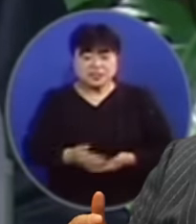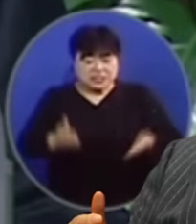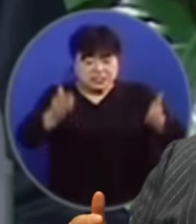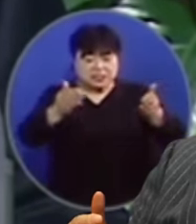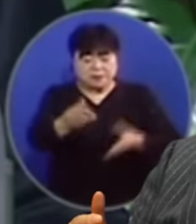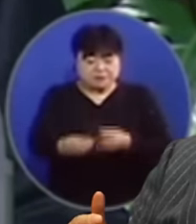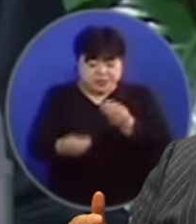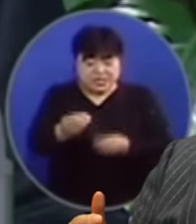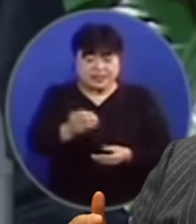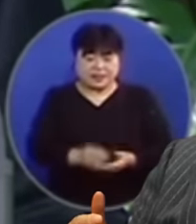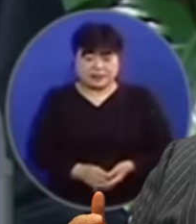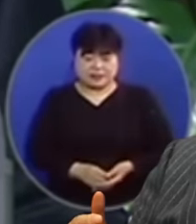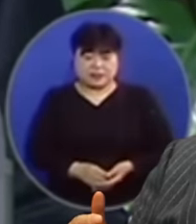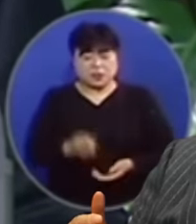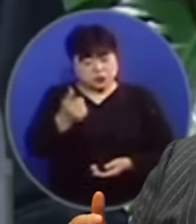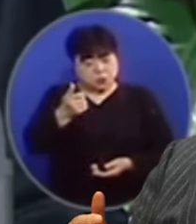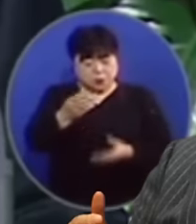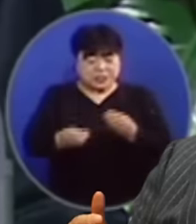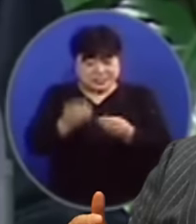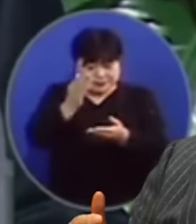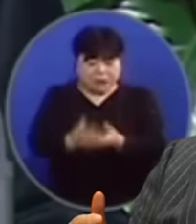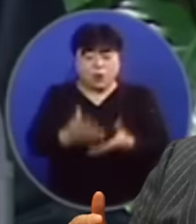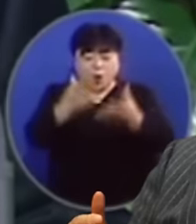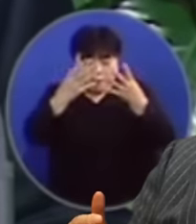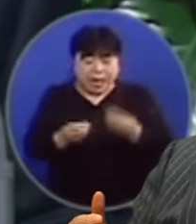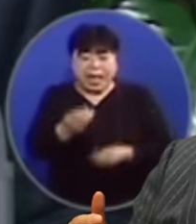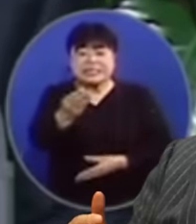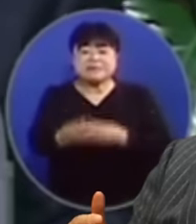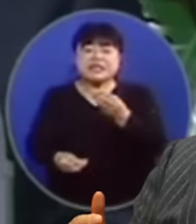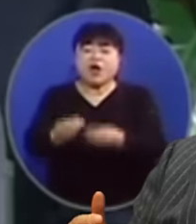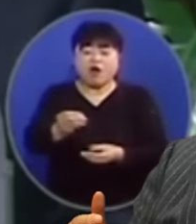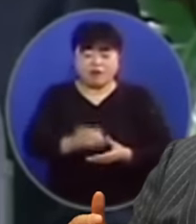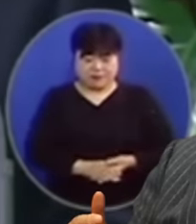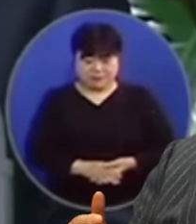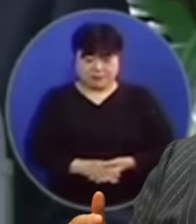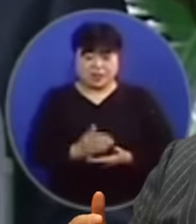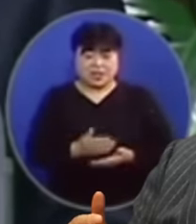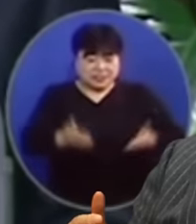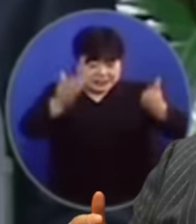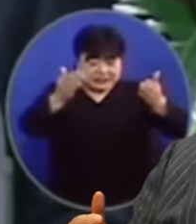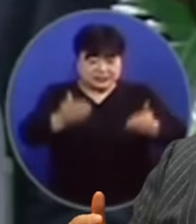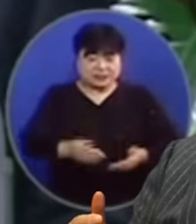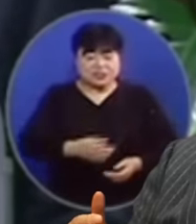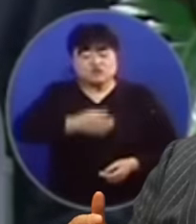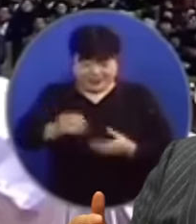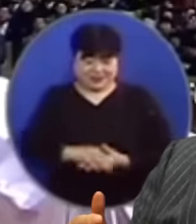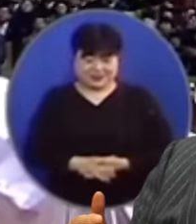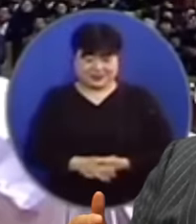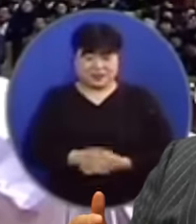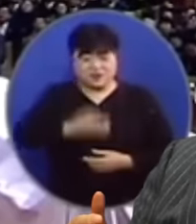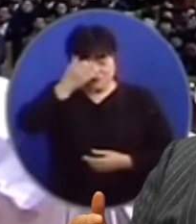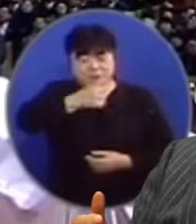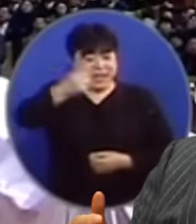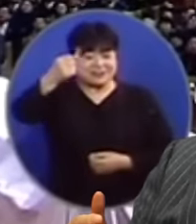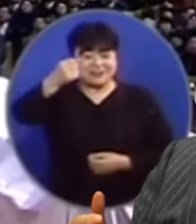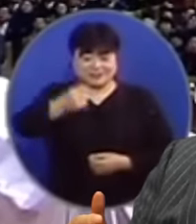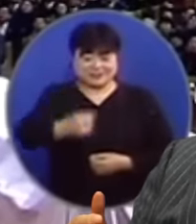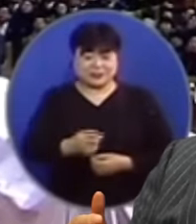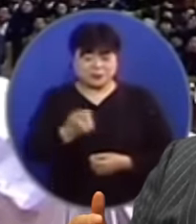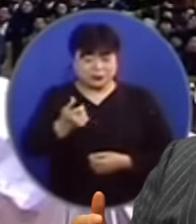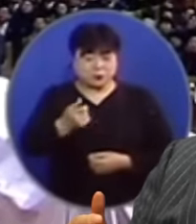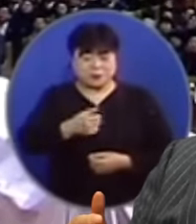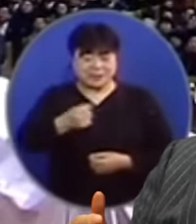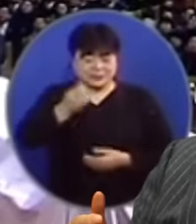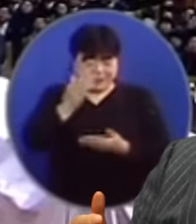그릇을 빌리되 조금 빌리지 말고 많이 빌려라. 그 그릇이 바로 여러분 꿈인 것입니다. 꿈을 갖되 조금